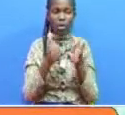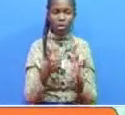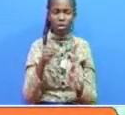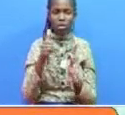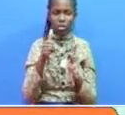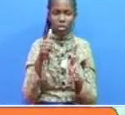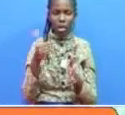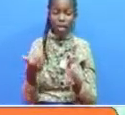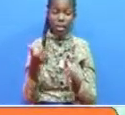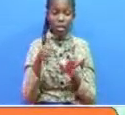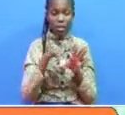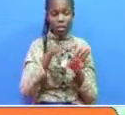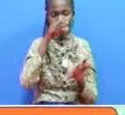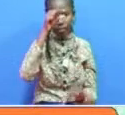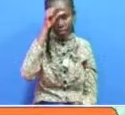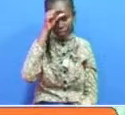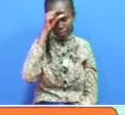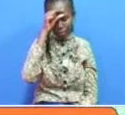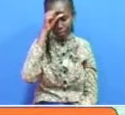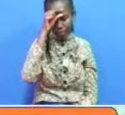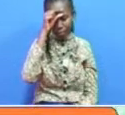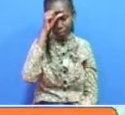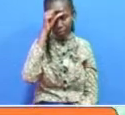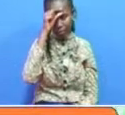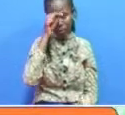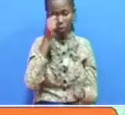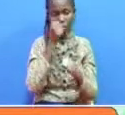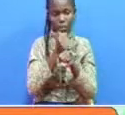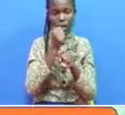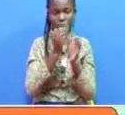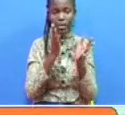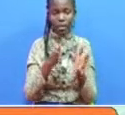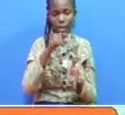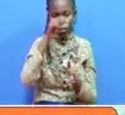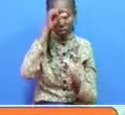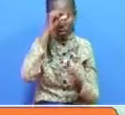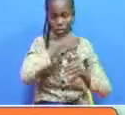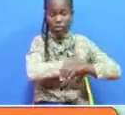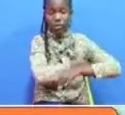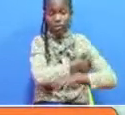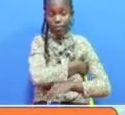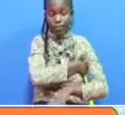serikali, eti wafanyikazi wa serikali machief